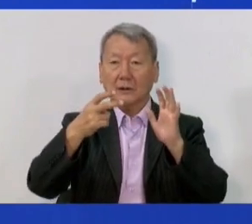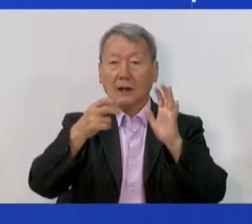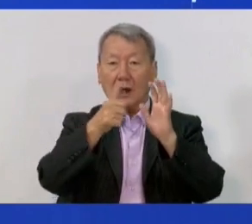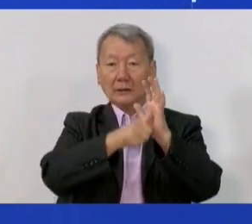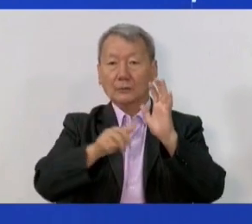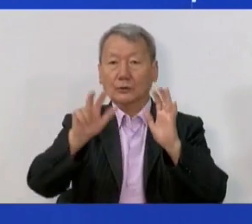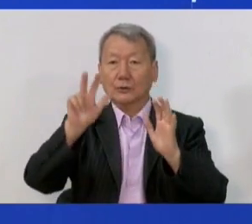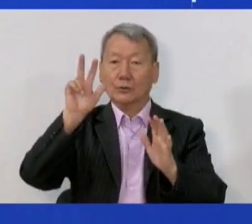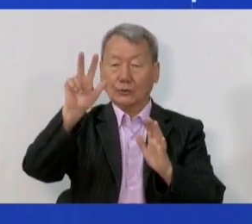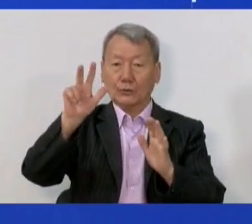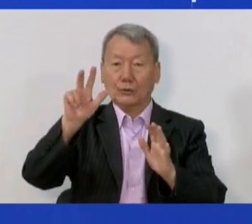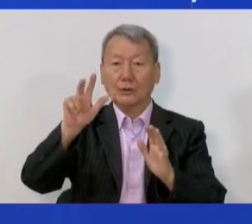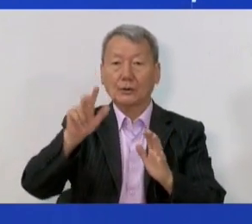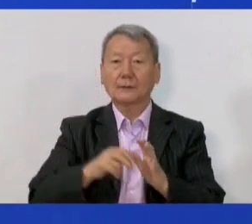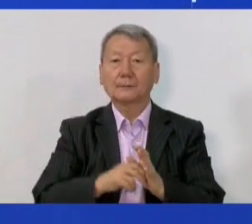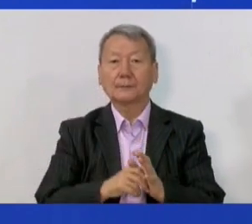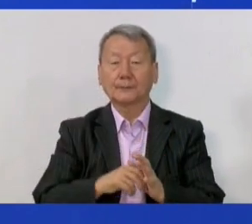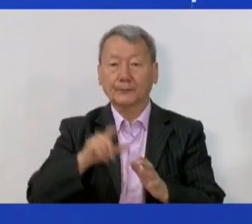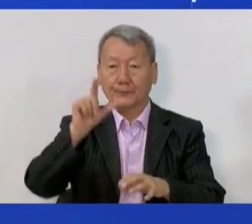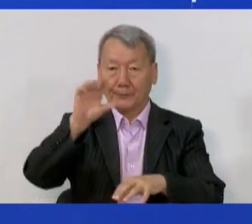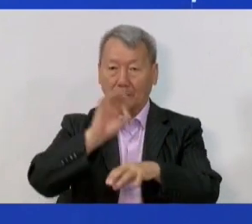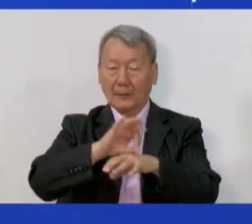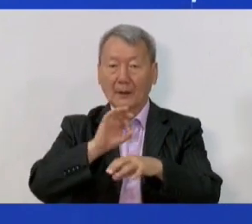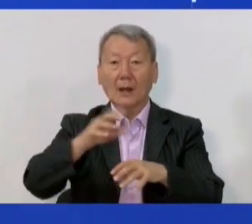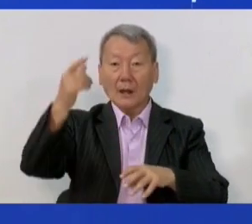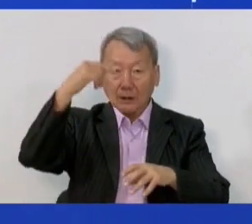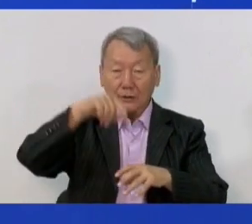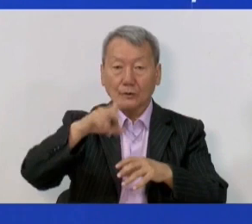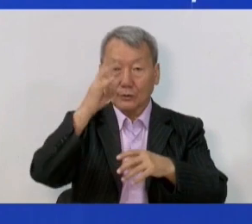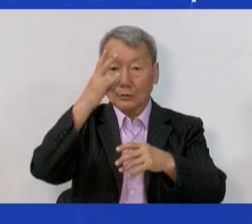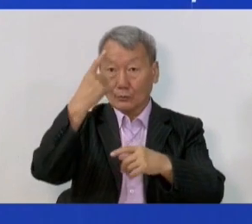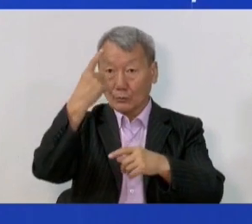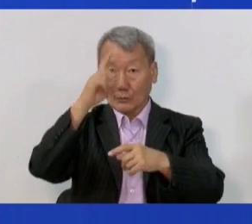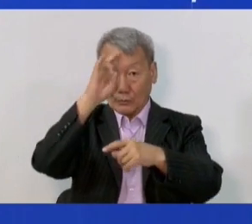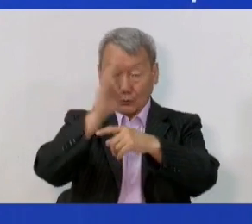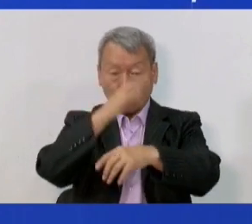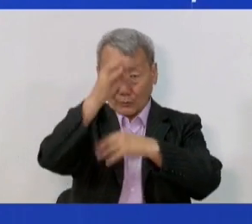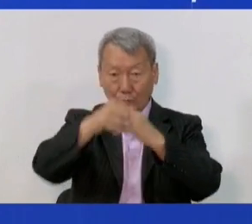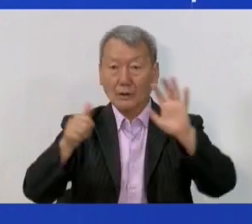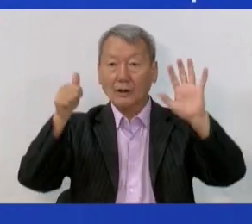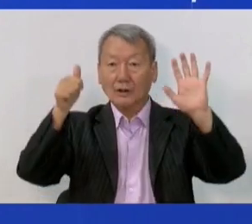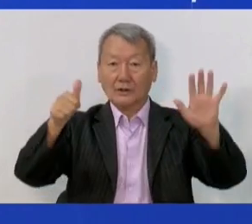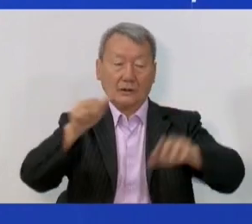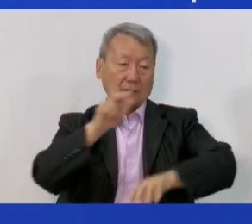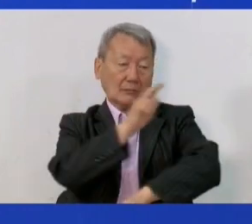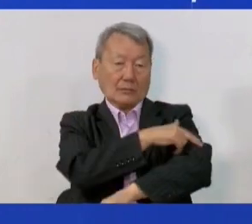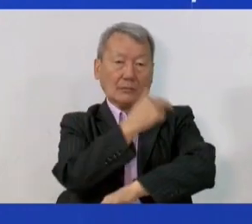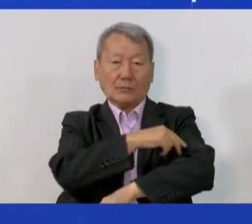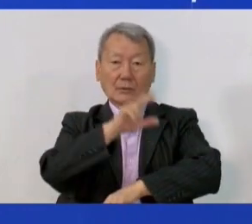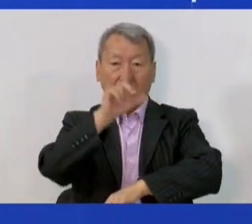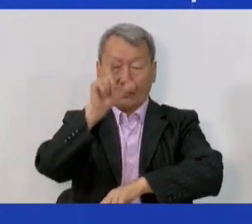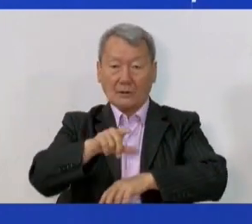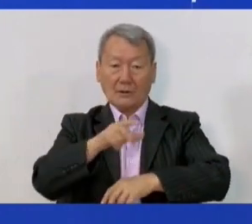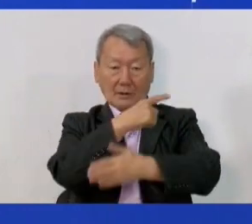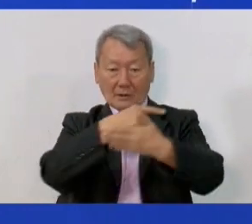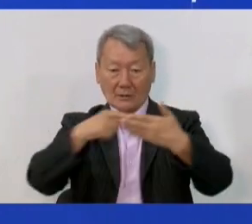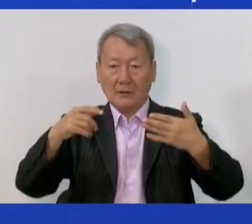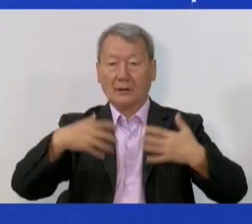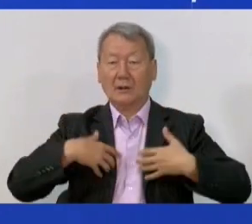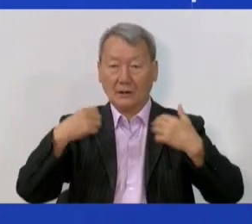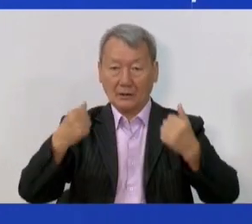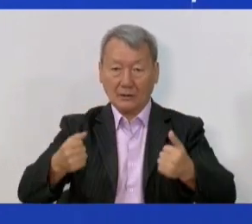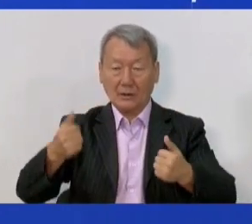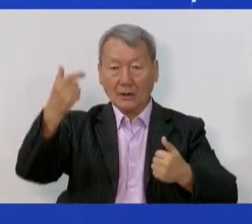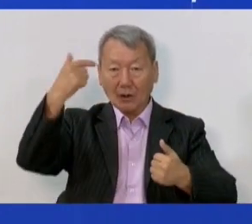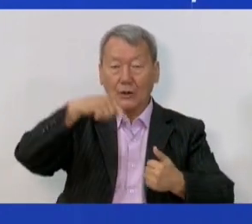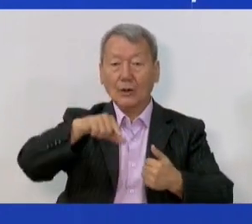ұшыр қатталды. Алардын үшінен, 1 сұтқада 6 медицинал қызматкер ору қаналардан айығып жықты,